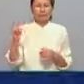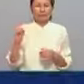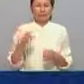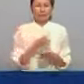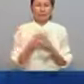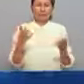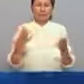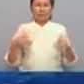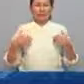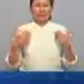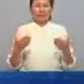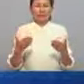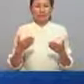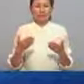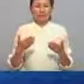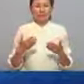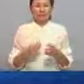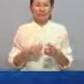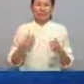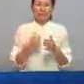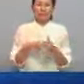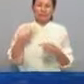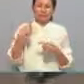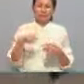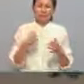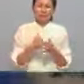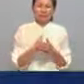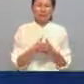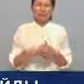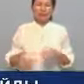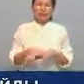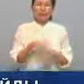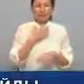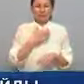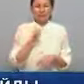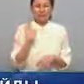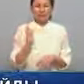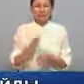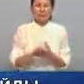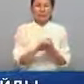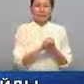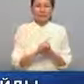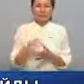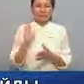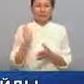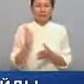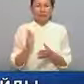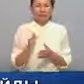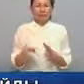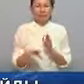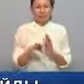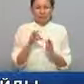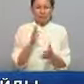болсын. Айттан айтқа жете берейік. Еліміз аман, жұртымыз тыныш болсын. Ынтымақ бірлік болсын. Құда қаласын мынау сайлауымыз